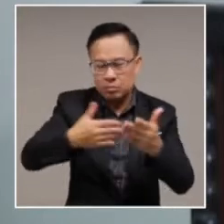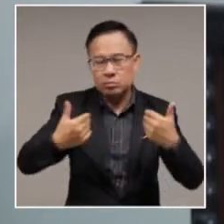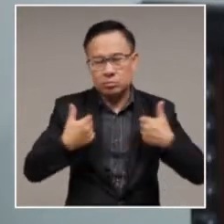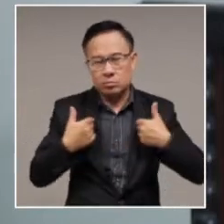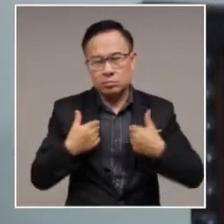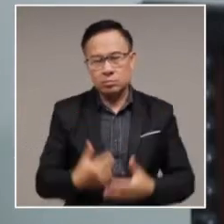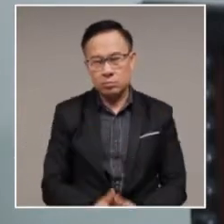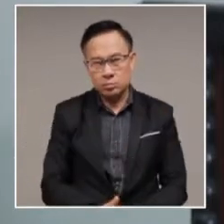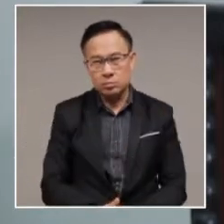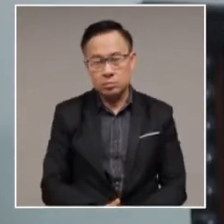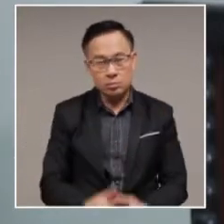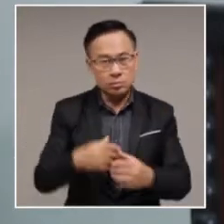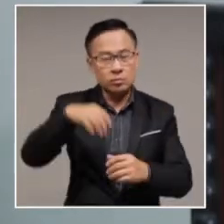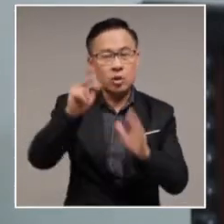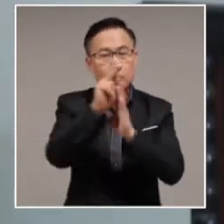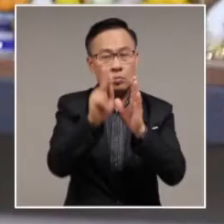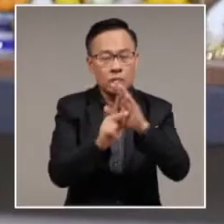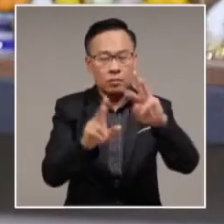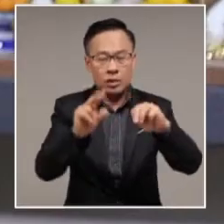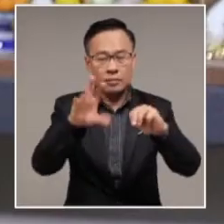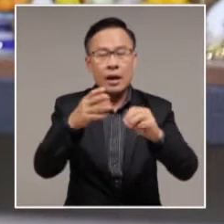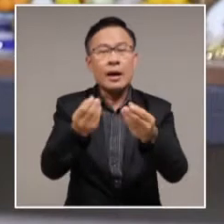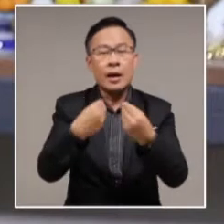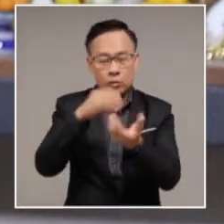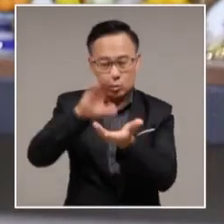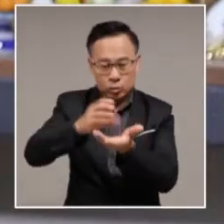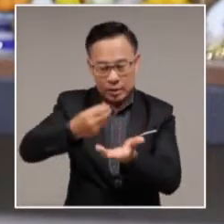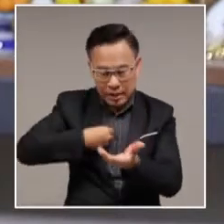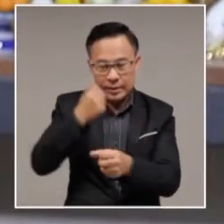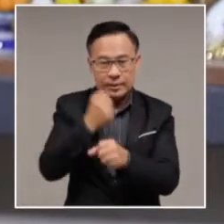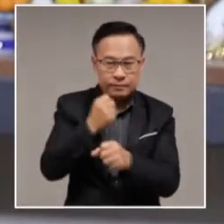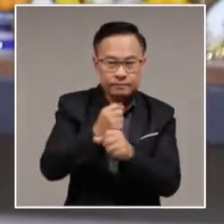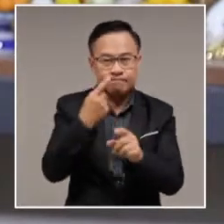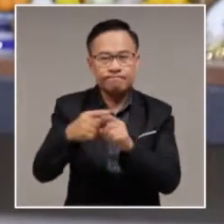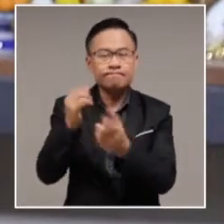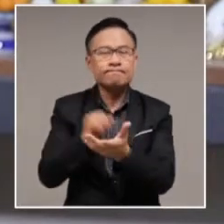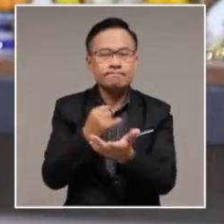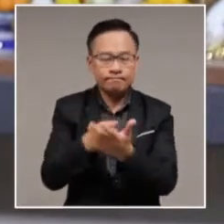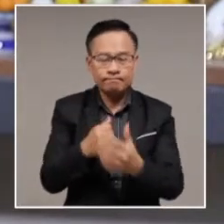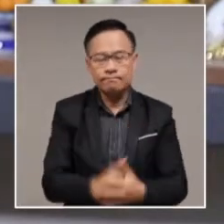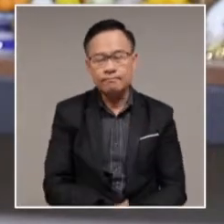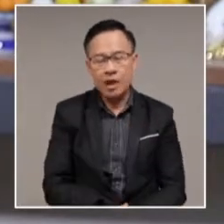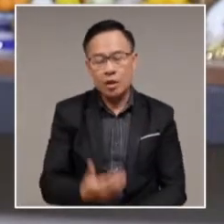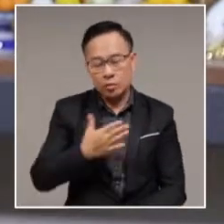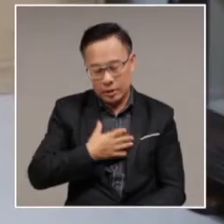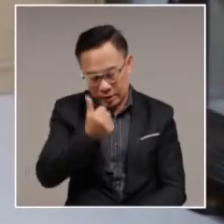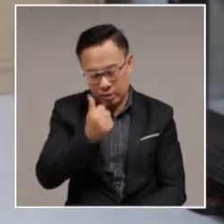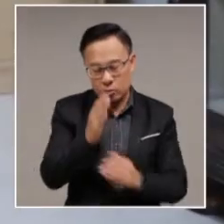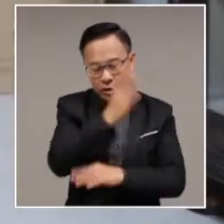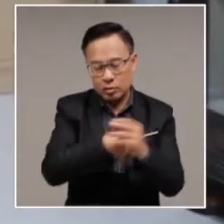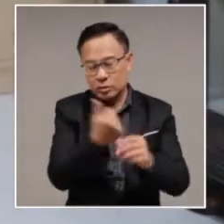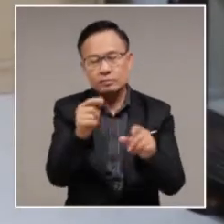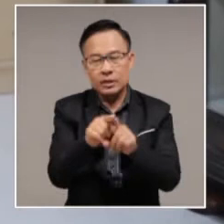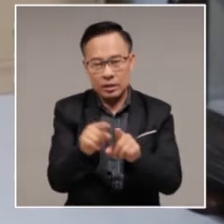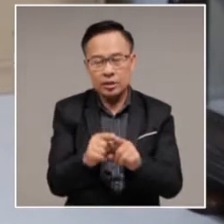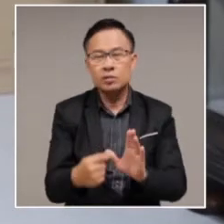ค่ะ ซึ่งพอมีตรงนี้มาก็ซัพพอร์ตไม่ว่าจะเป็นทั้งตัวของพี่หนุ้ยหรือว่าคนพิการคนอื่นด้วย ใช่ค่ะ ก็ถือว่